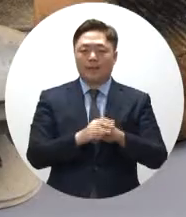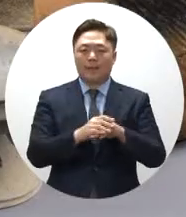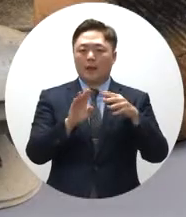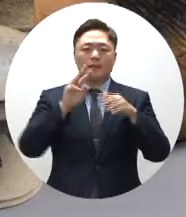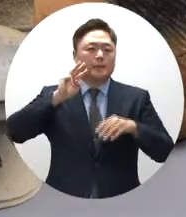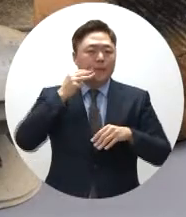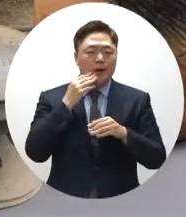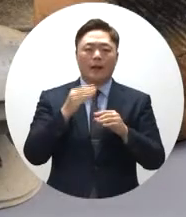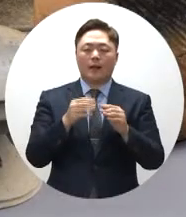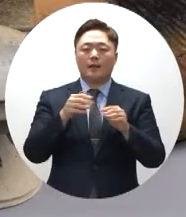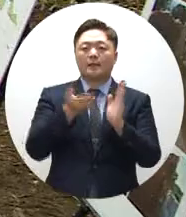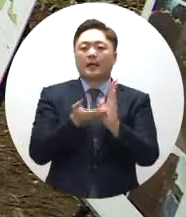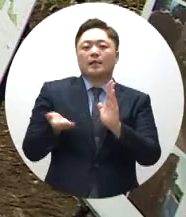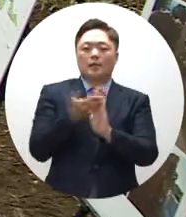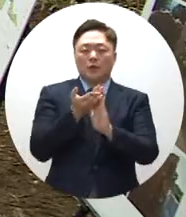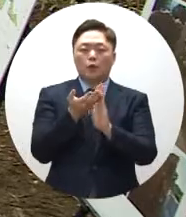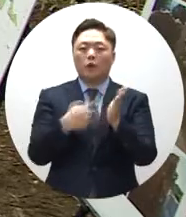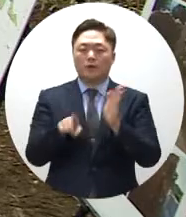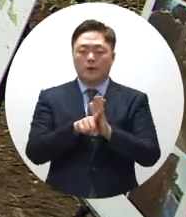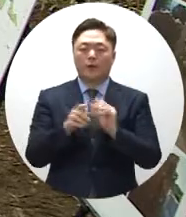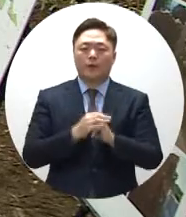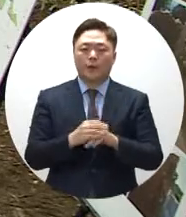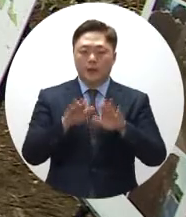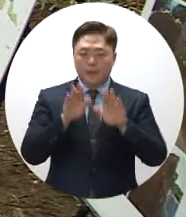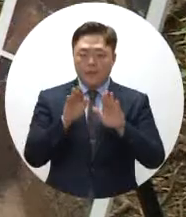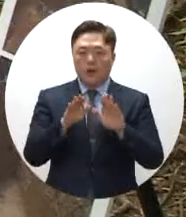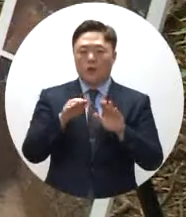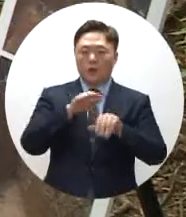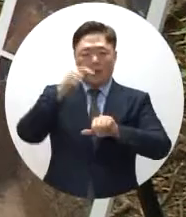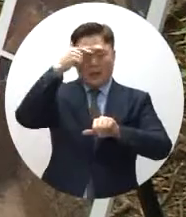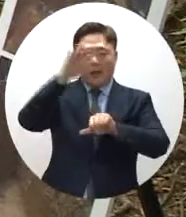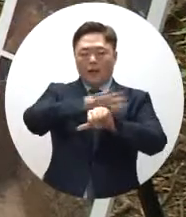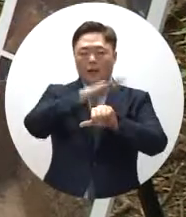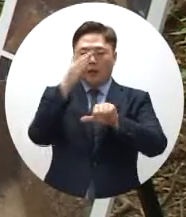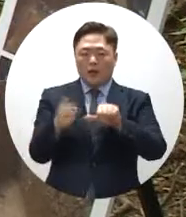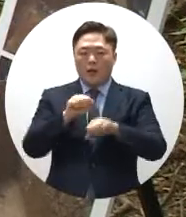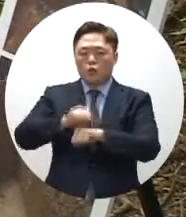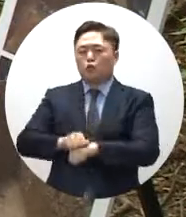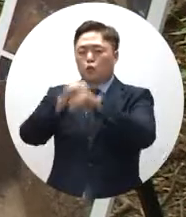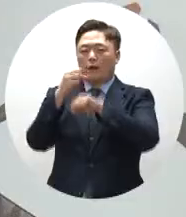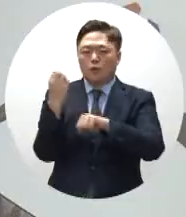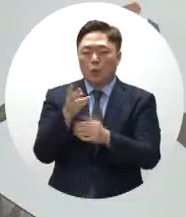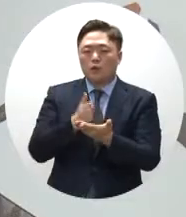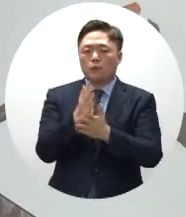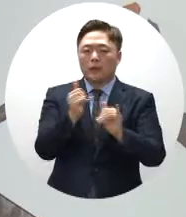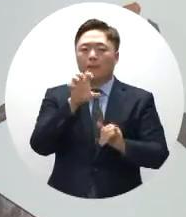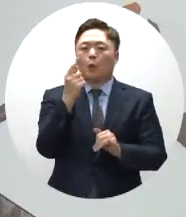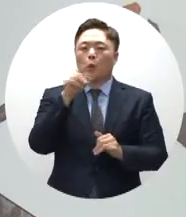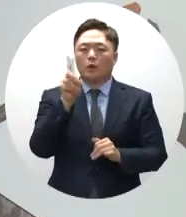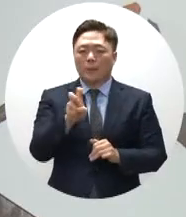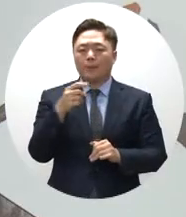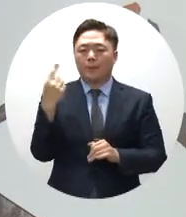고분군을 국가지정 문화재인 사적으로 승격시키기 위해 고분군의 학술자료 축적과 함께 향후 전문가